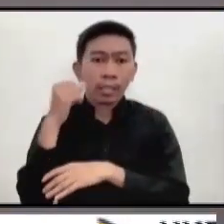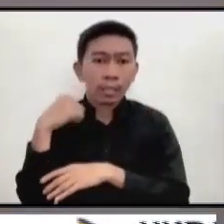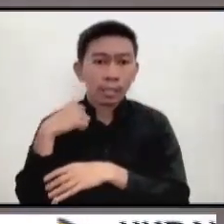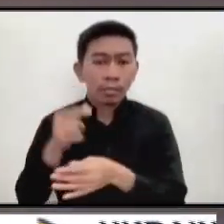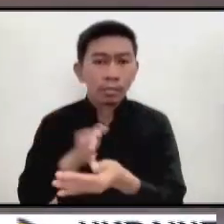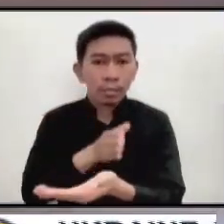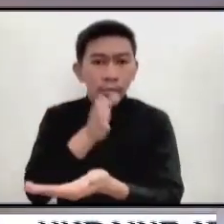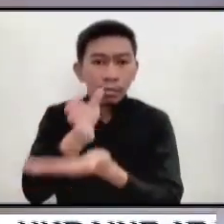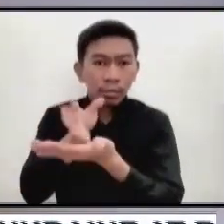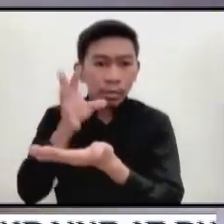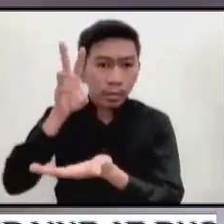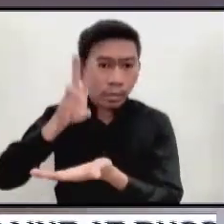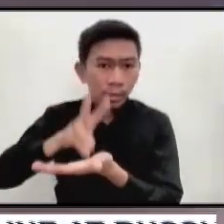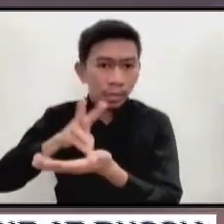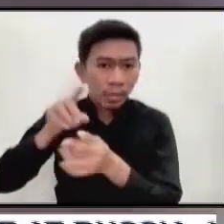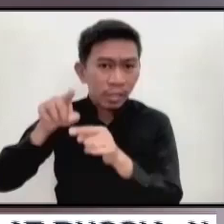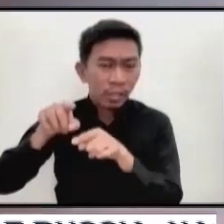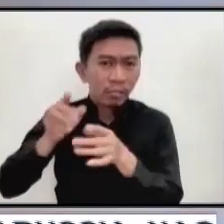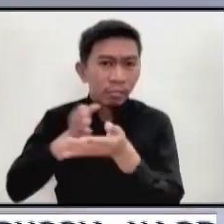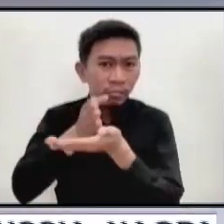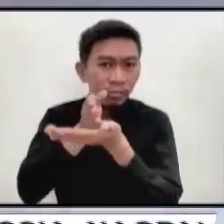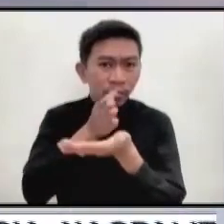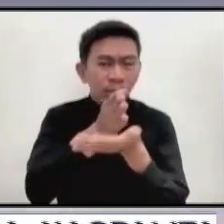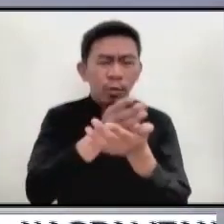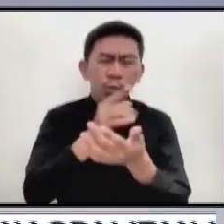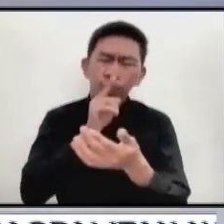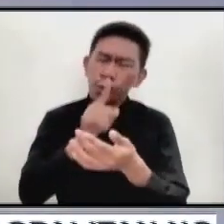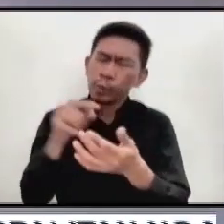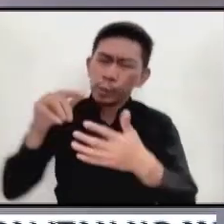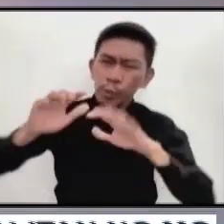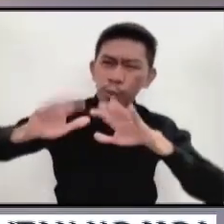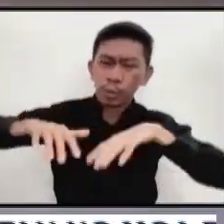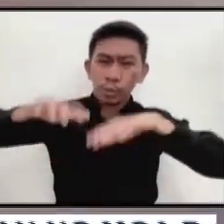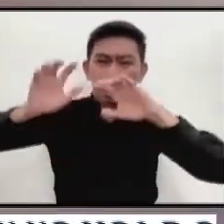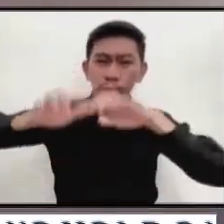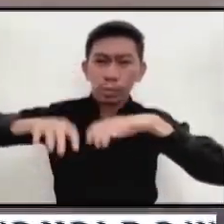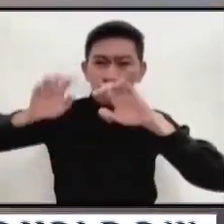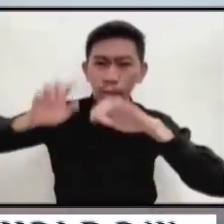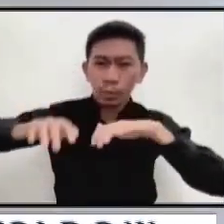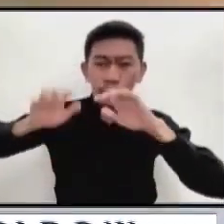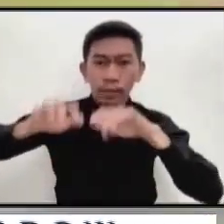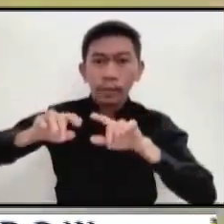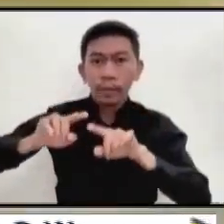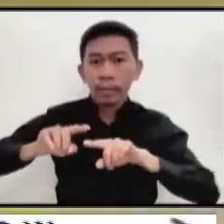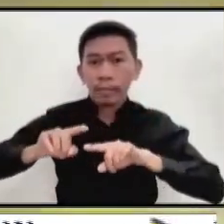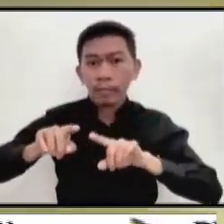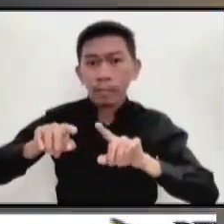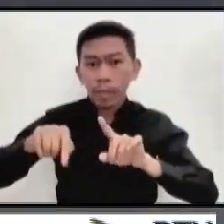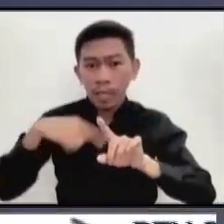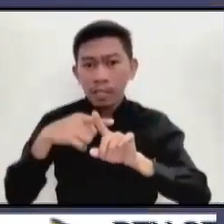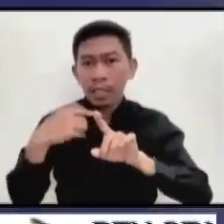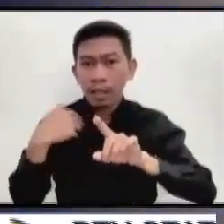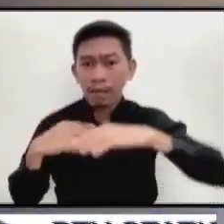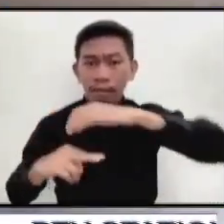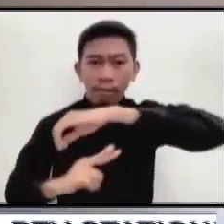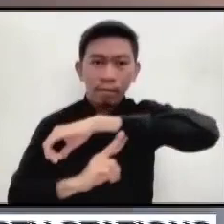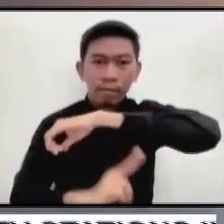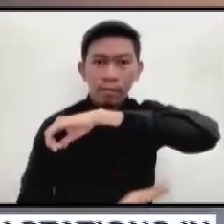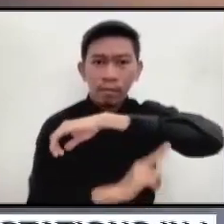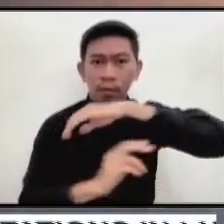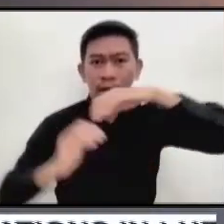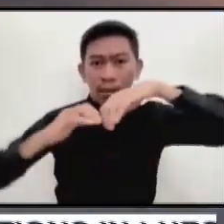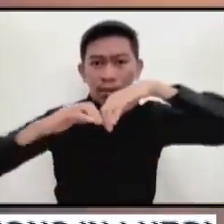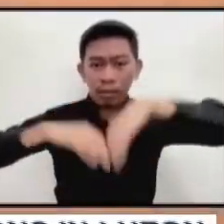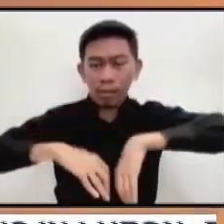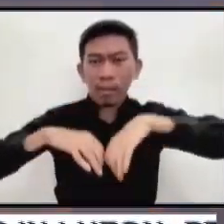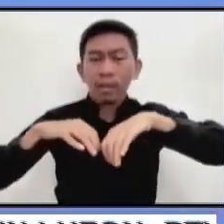of the province, malakas po talagang ulan. And may mga bridges na rin pong naputol, and some of our